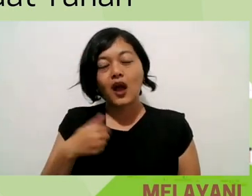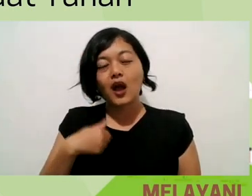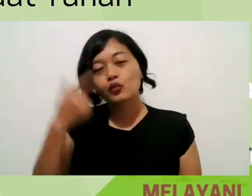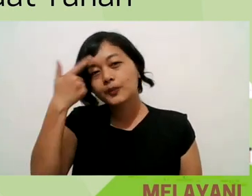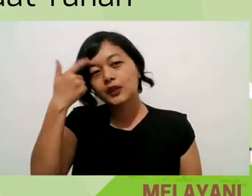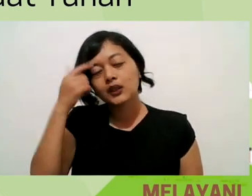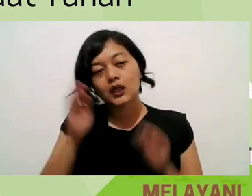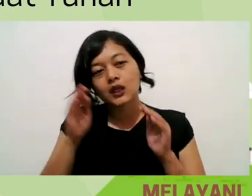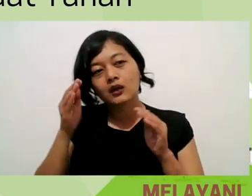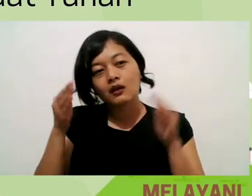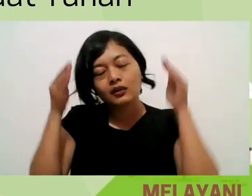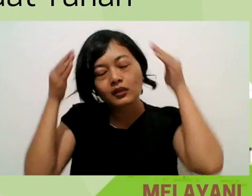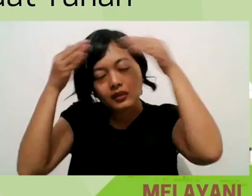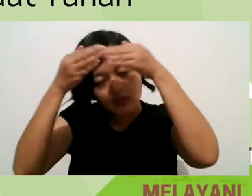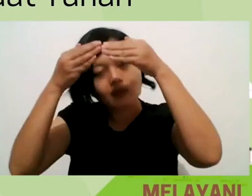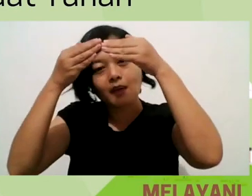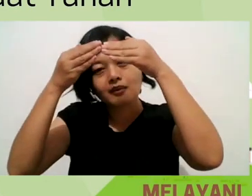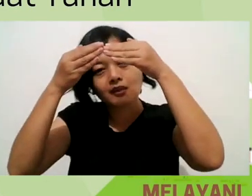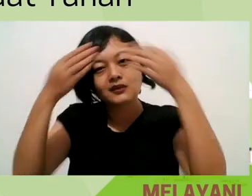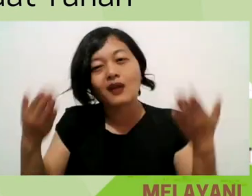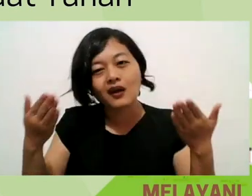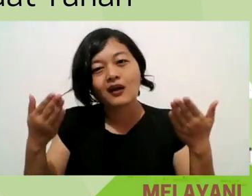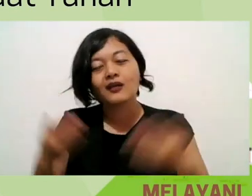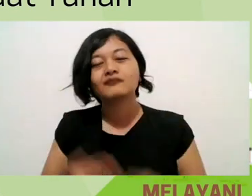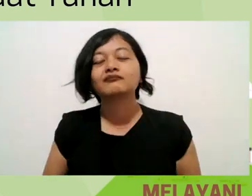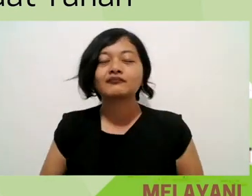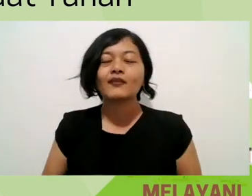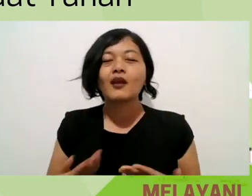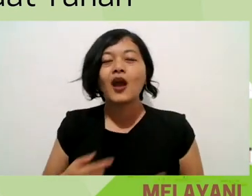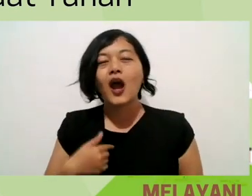sendiri. Dan itu terjadi